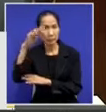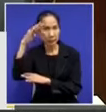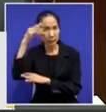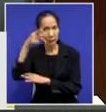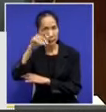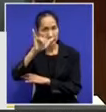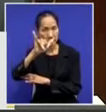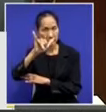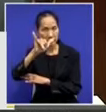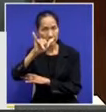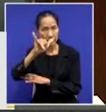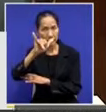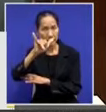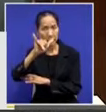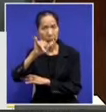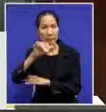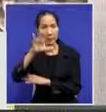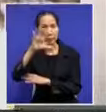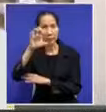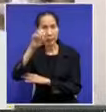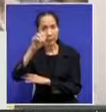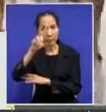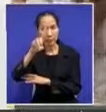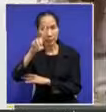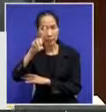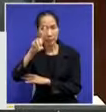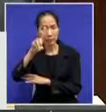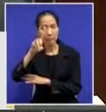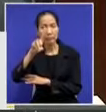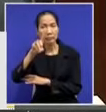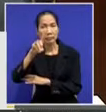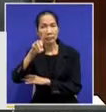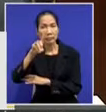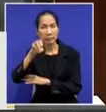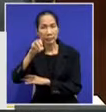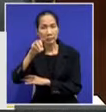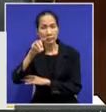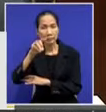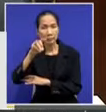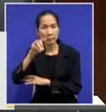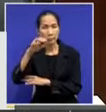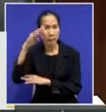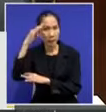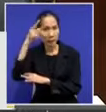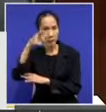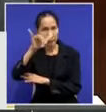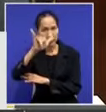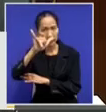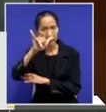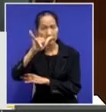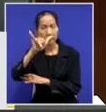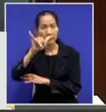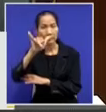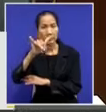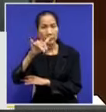อกประยุทธ์จันโอชาครับ 551นางสาวสุภมาศอิสระภักดี พลเอกประยุทธ์จันโอชา